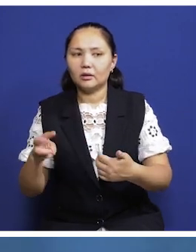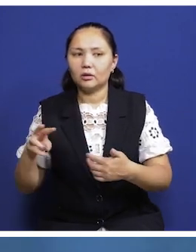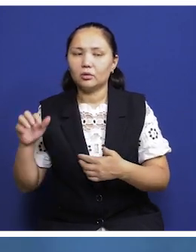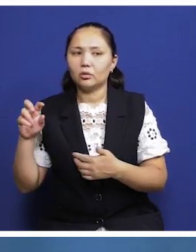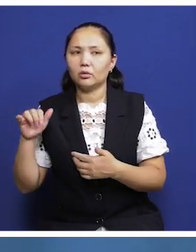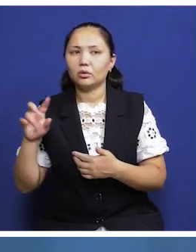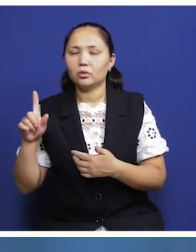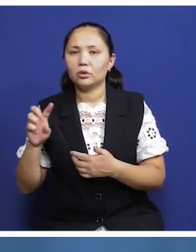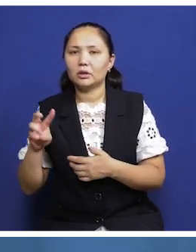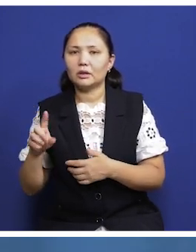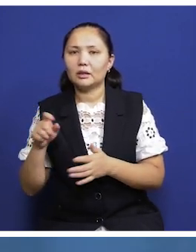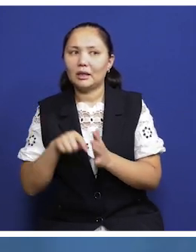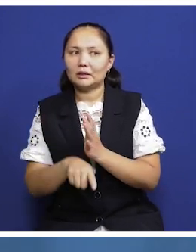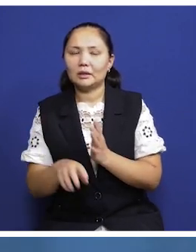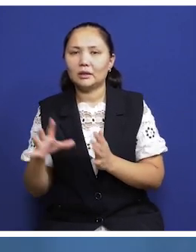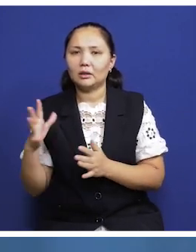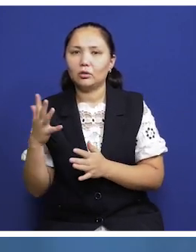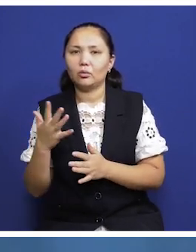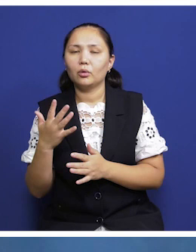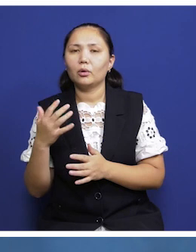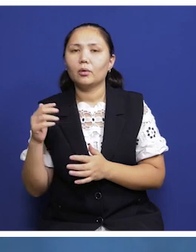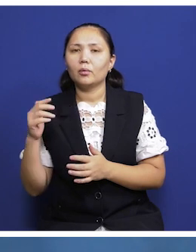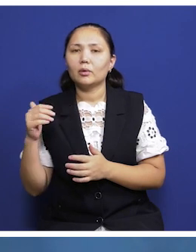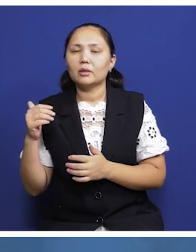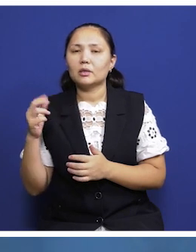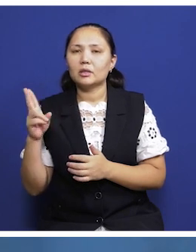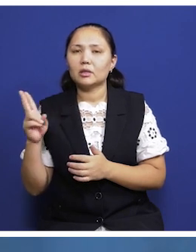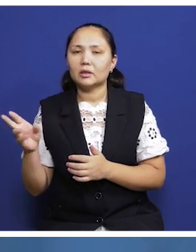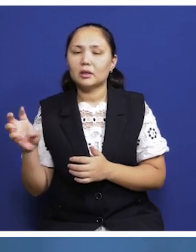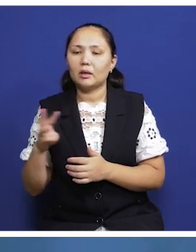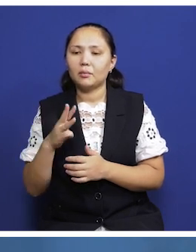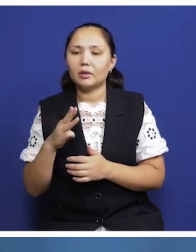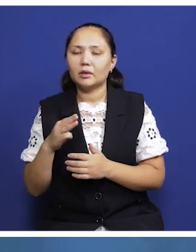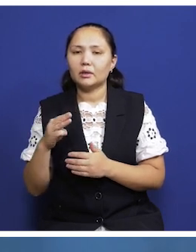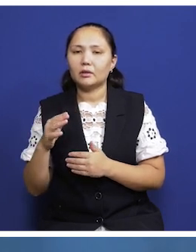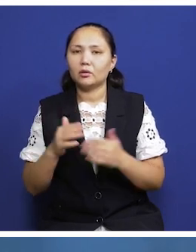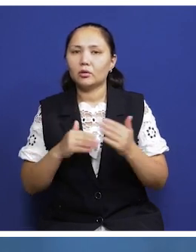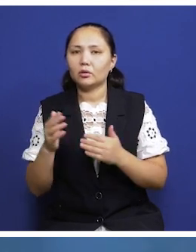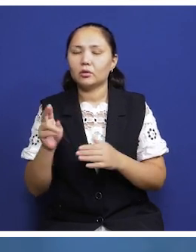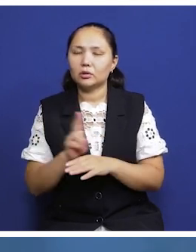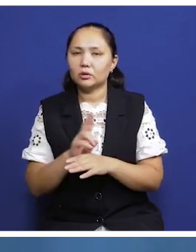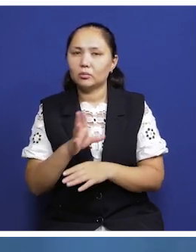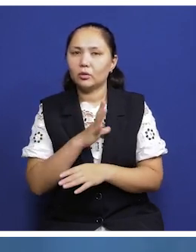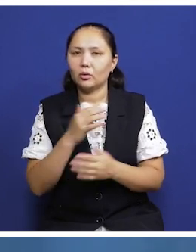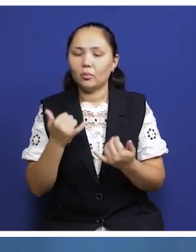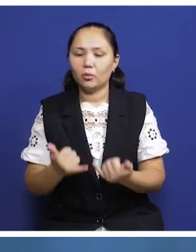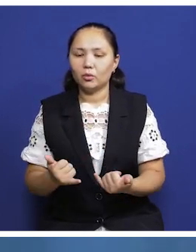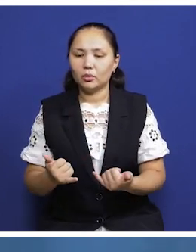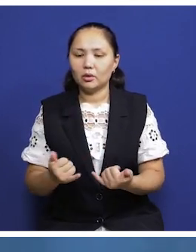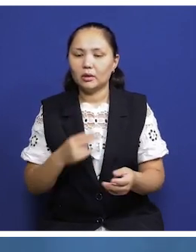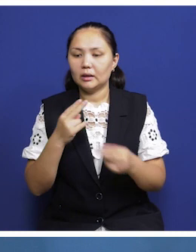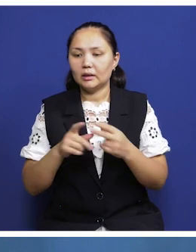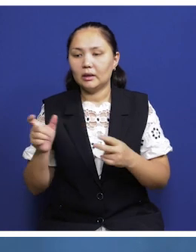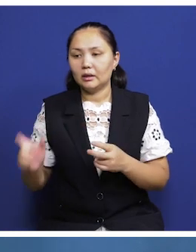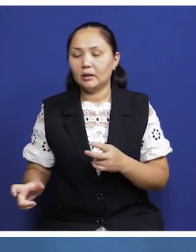мен 55 шақырымдық бас коллектор жүйесін қайта қалпына келтіруді сұраған болатын. Бүгінгі таңда бас мердігермен